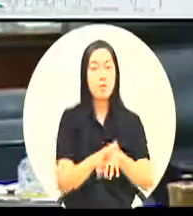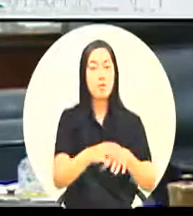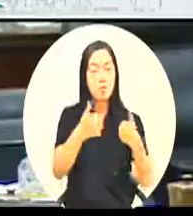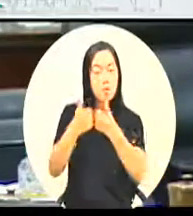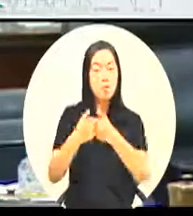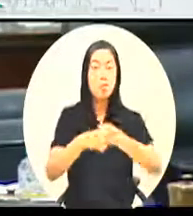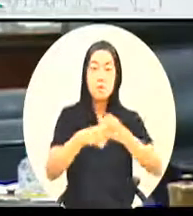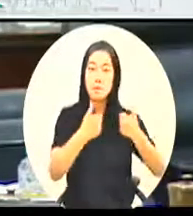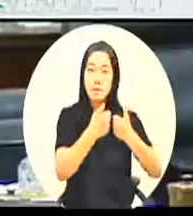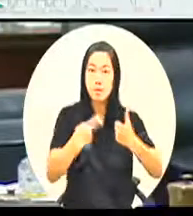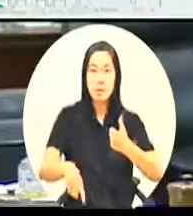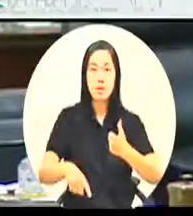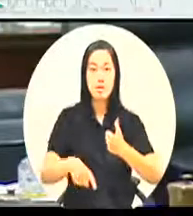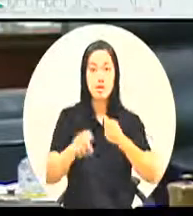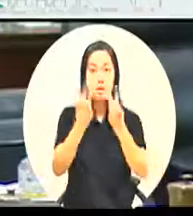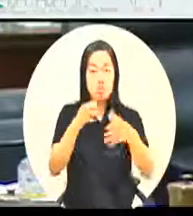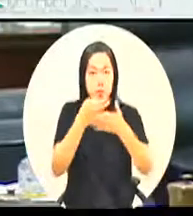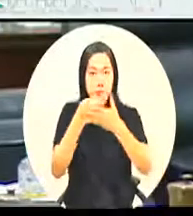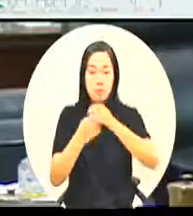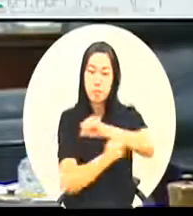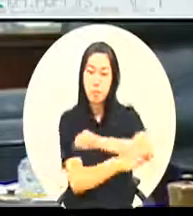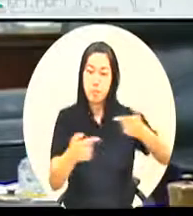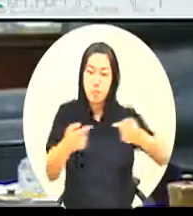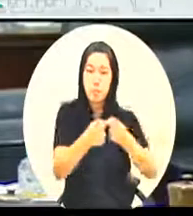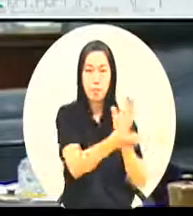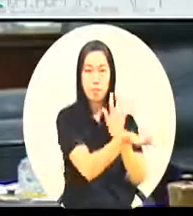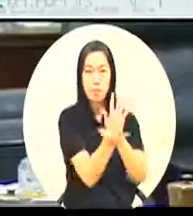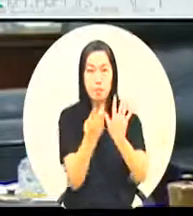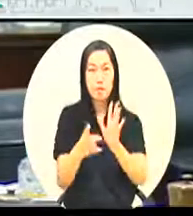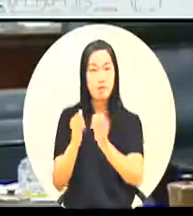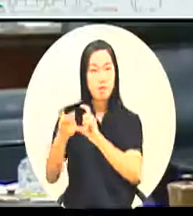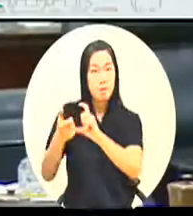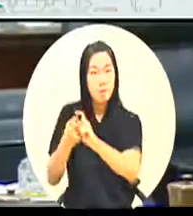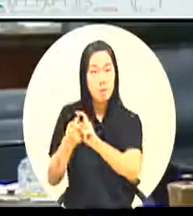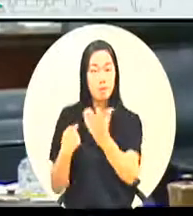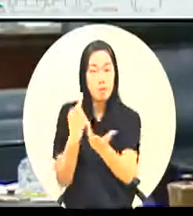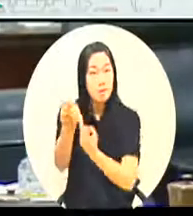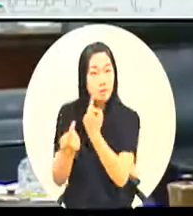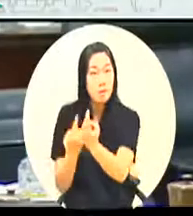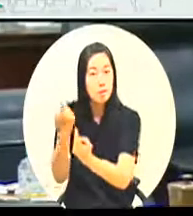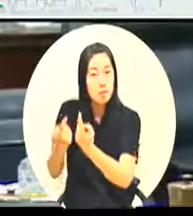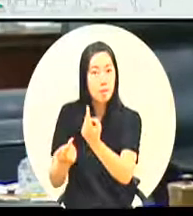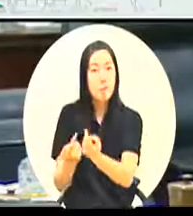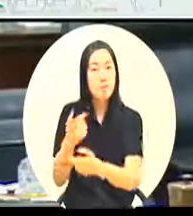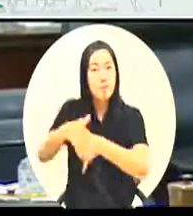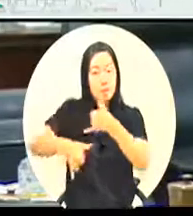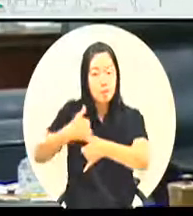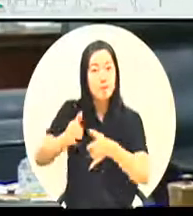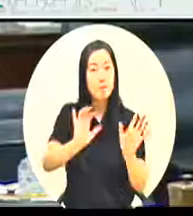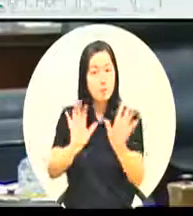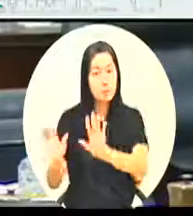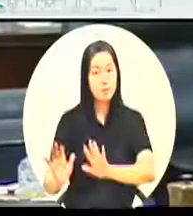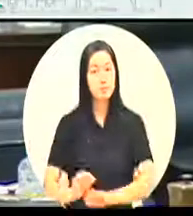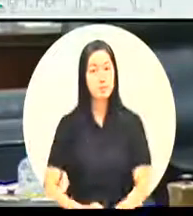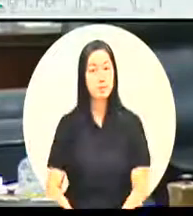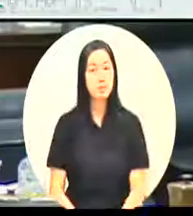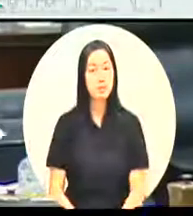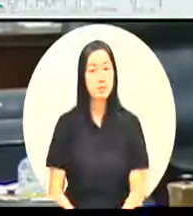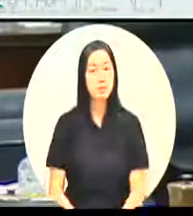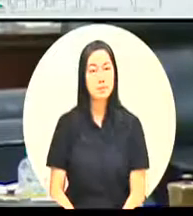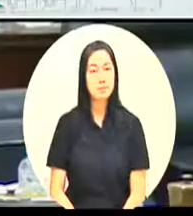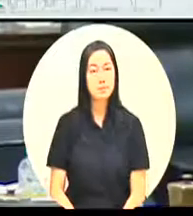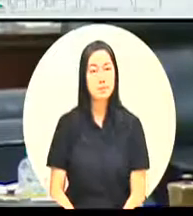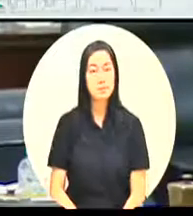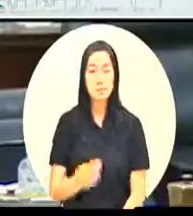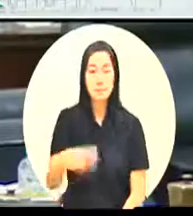碳运具的展览，最后是社区参与的一个社区活动了。那所以我在这边